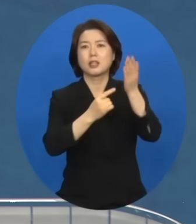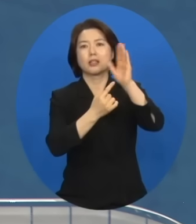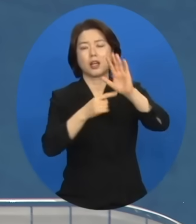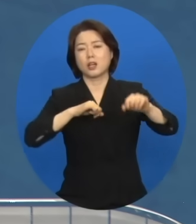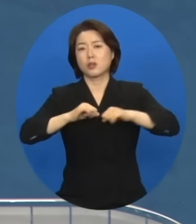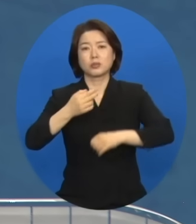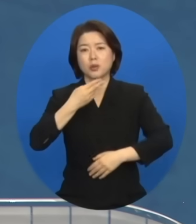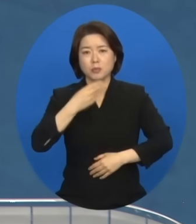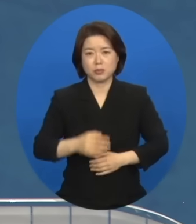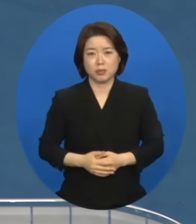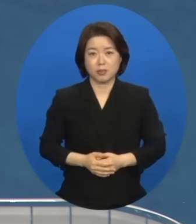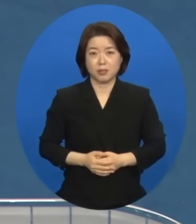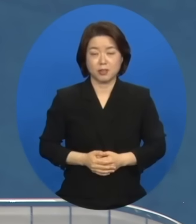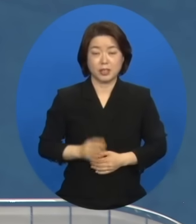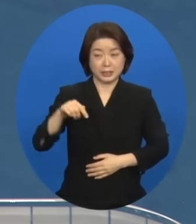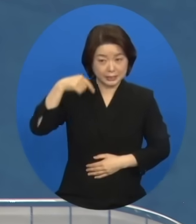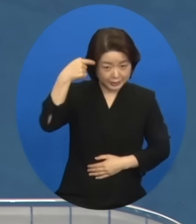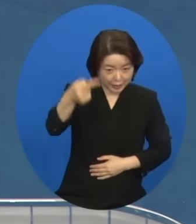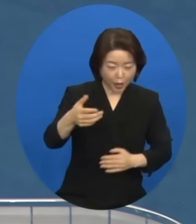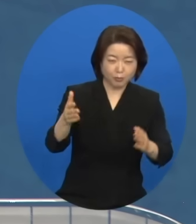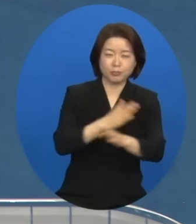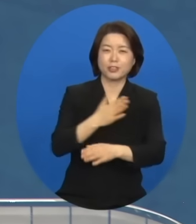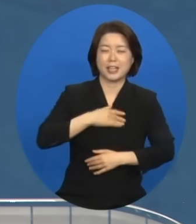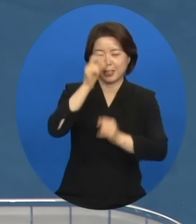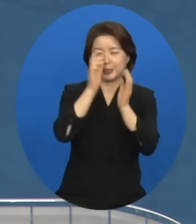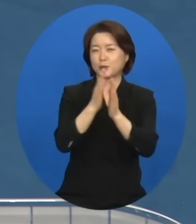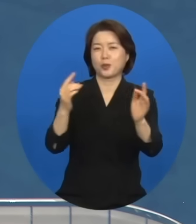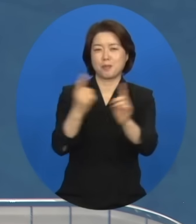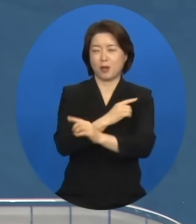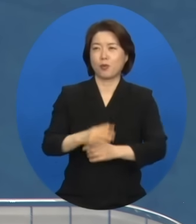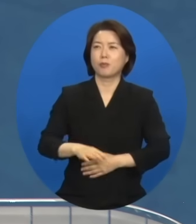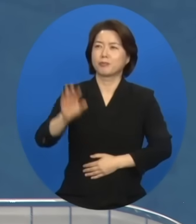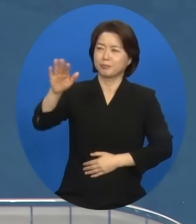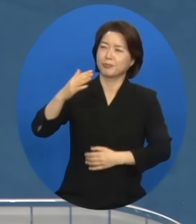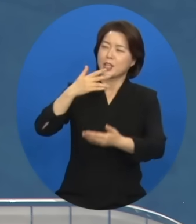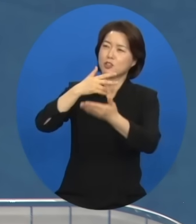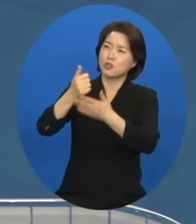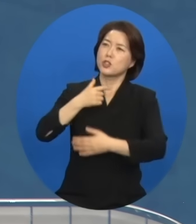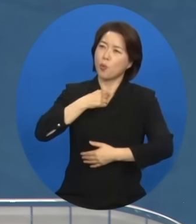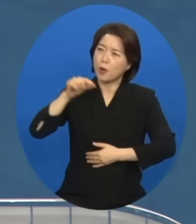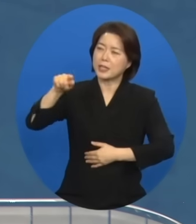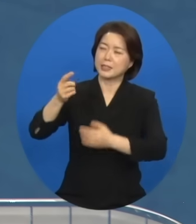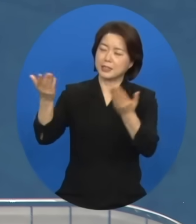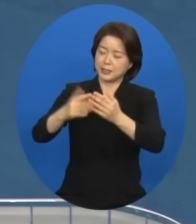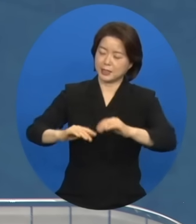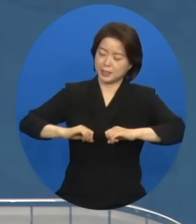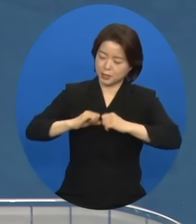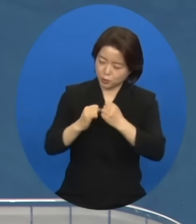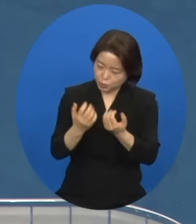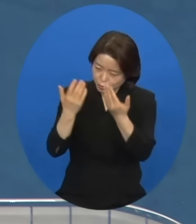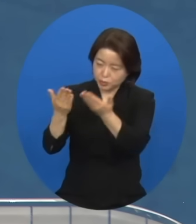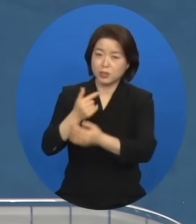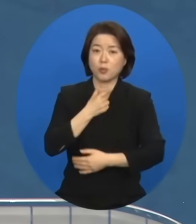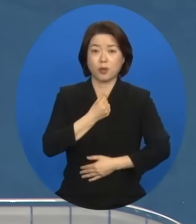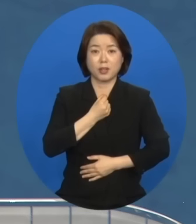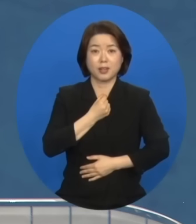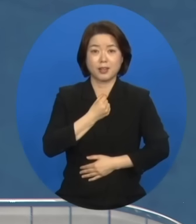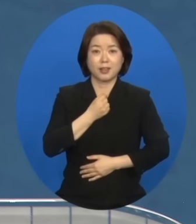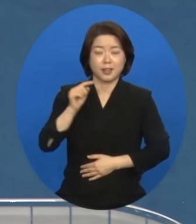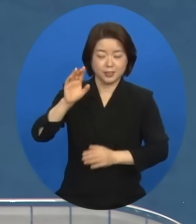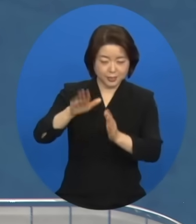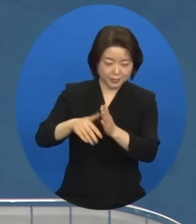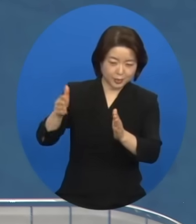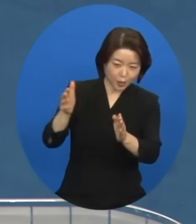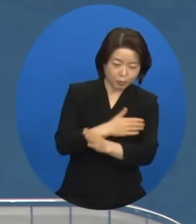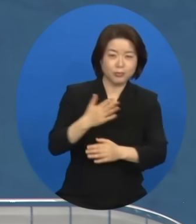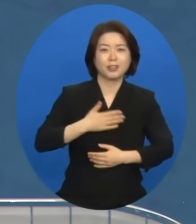바뀌었어요. 주님, 제가 주님께서 원하시는 일에 순종하기 원합니다. 그때부터 제